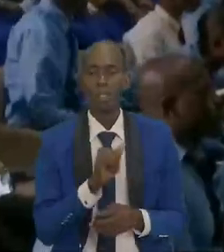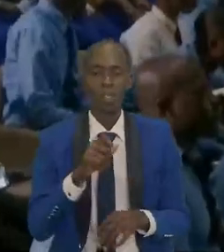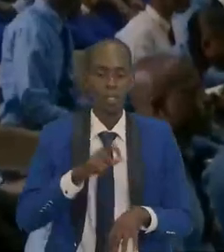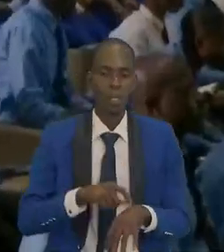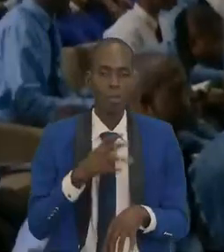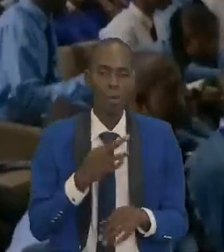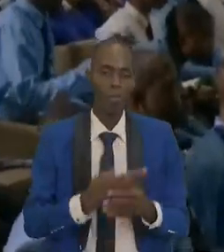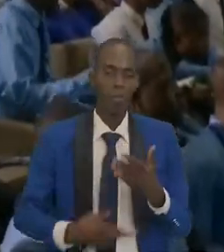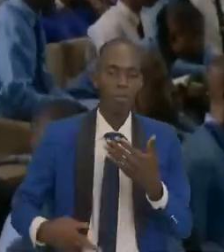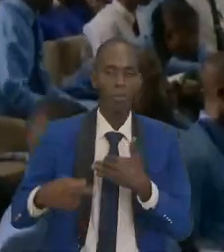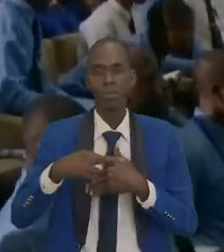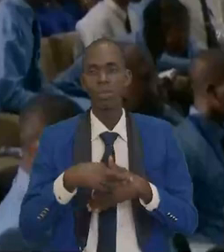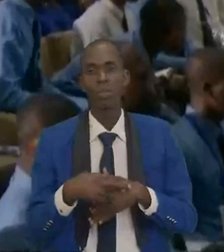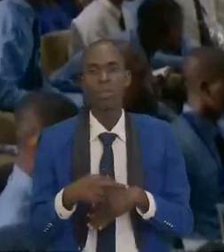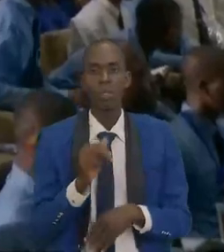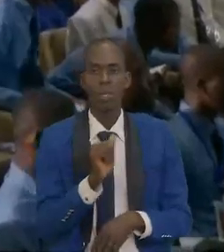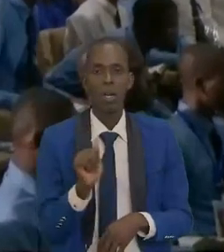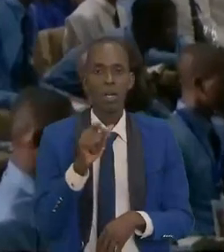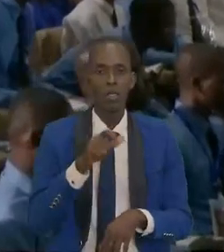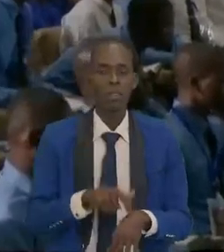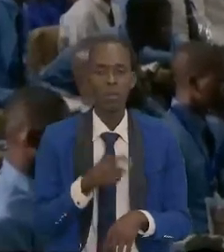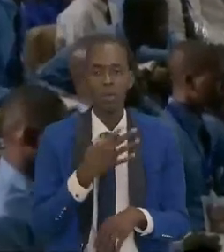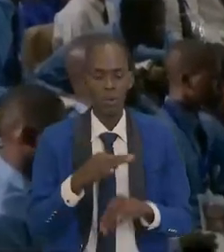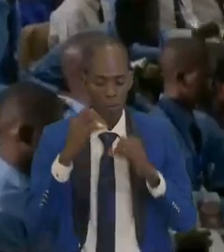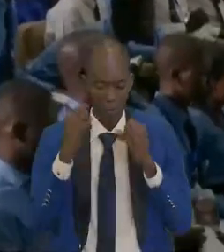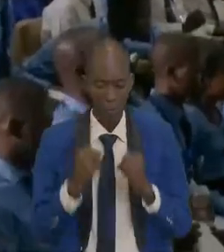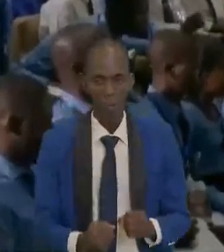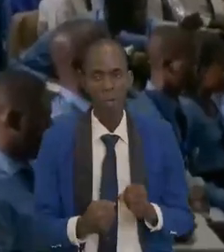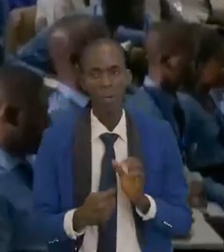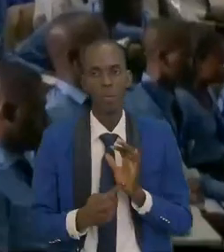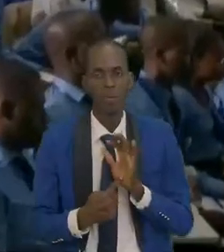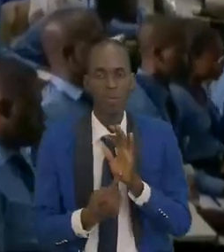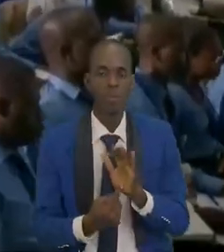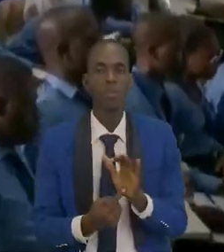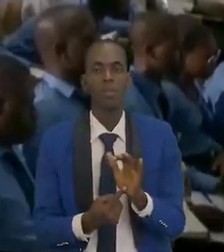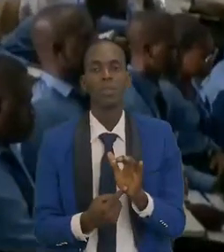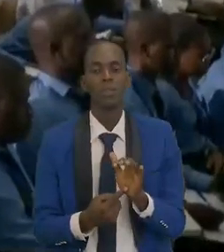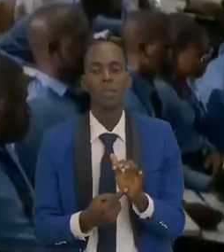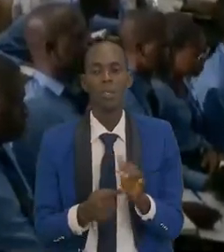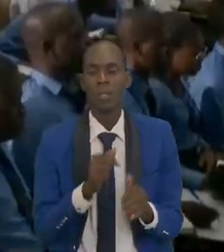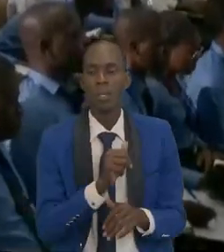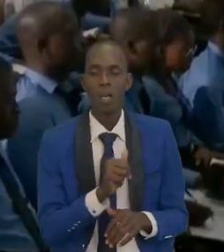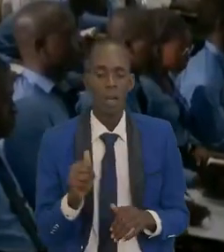de restauration, un moment de manifestation de la puissance,